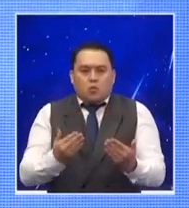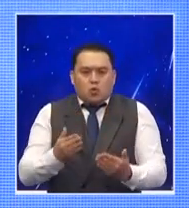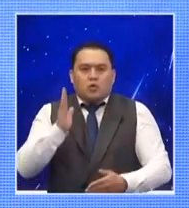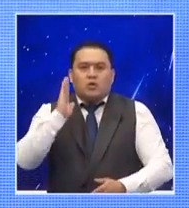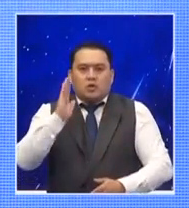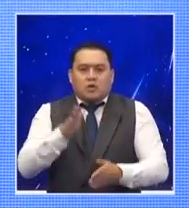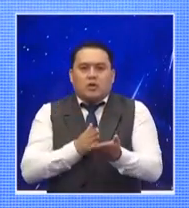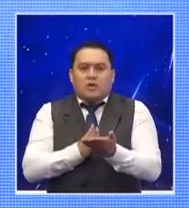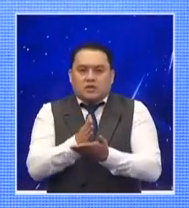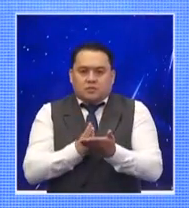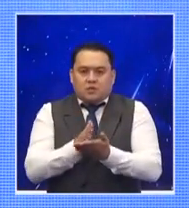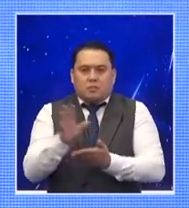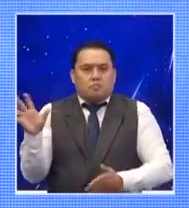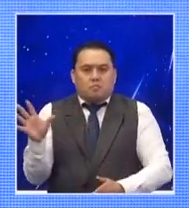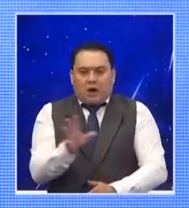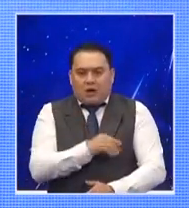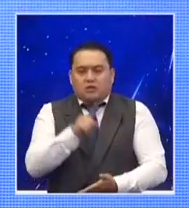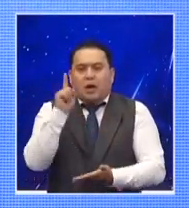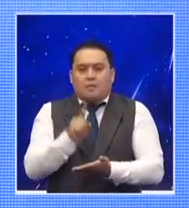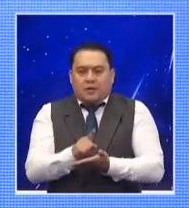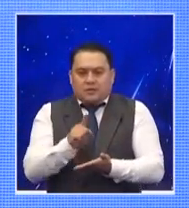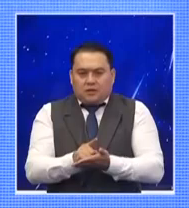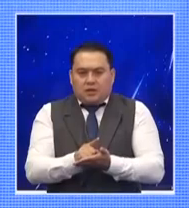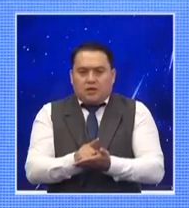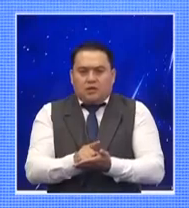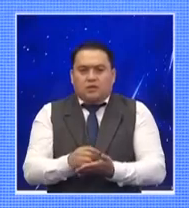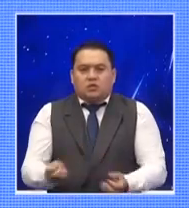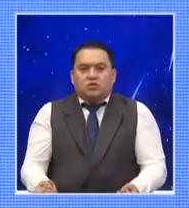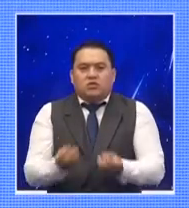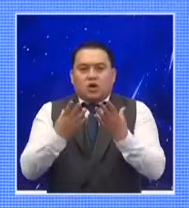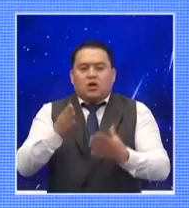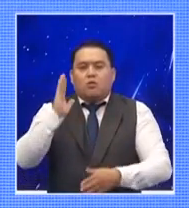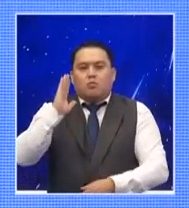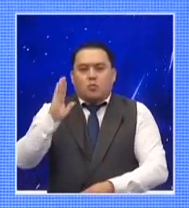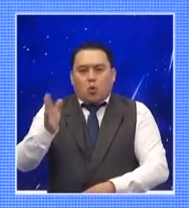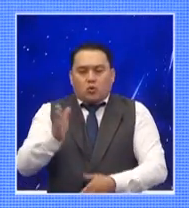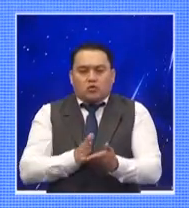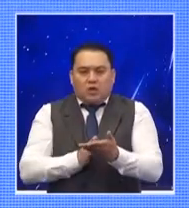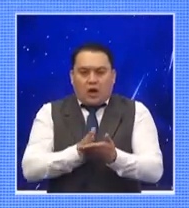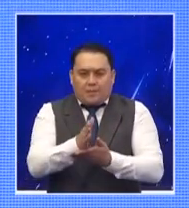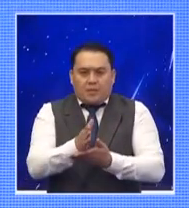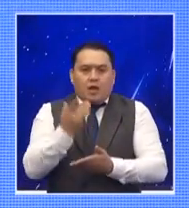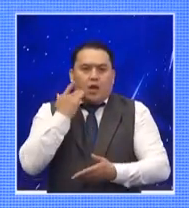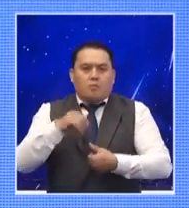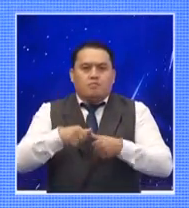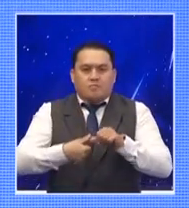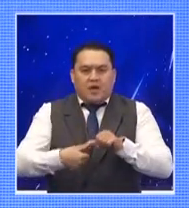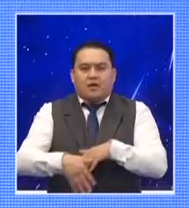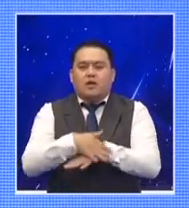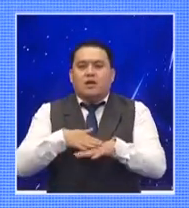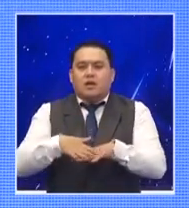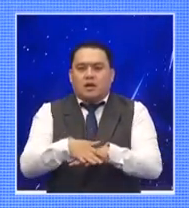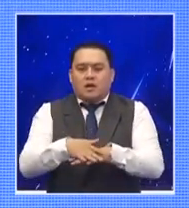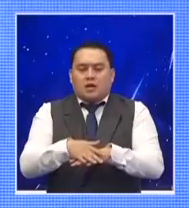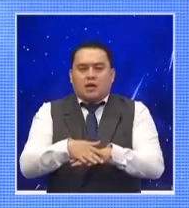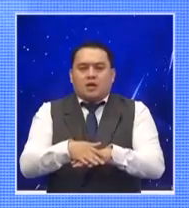келешекке қызмет ету баршамыздың міндетіміз. Жарқын болашаққа бет алған мәңгілік еліміздің